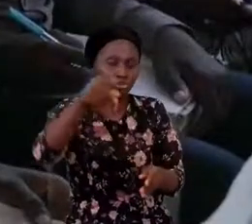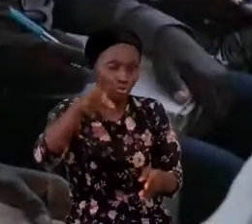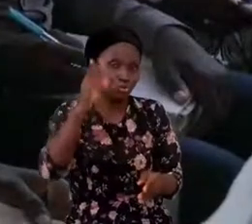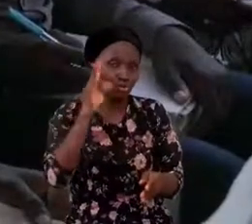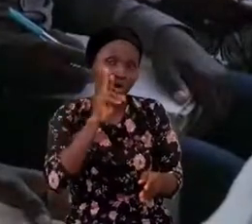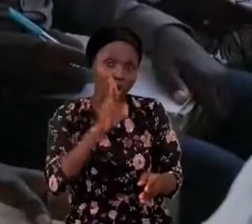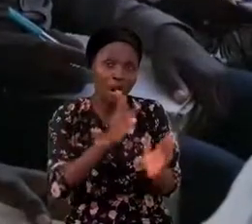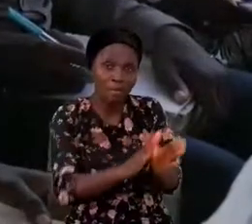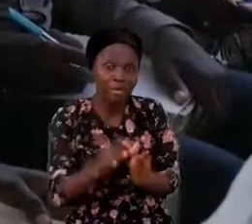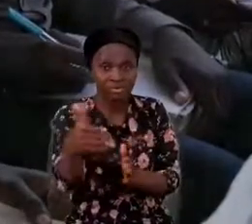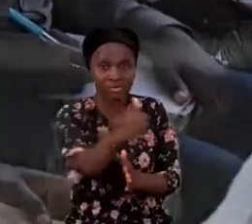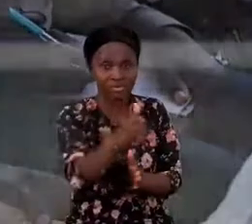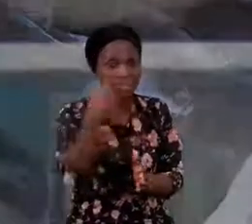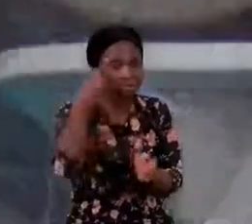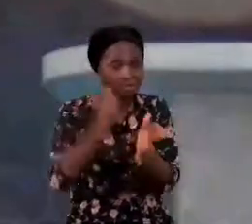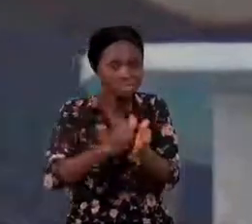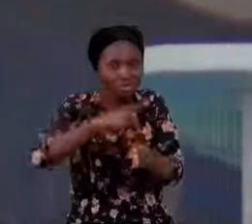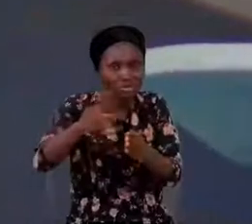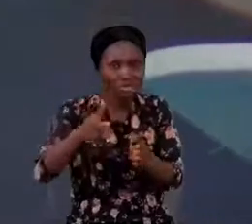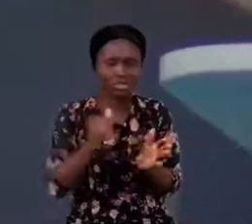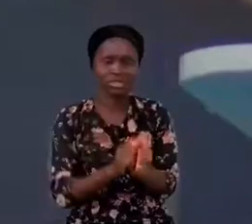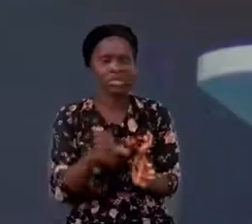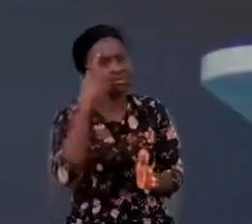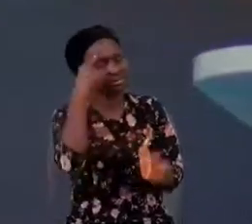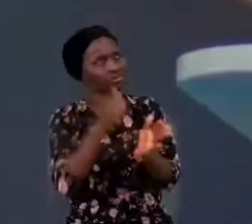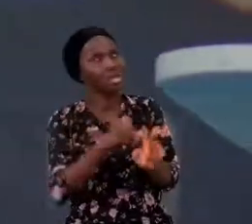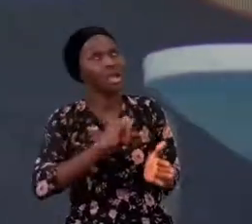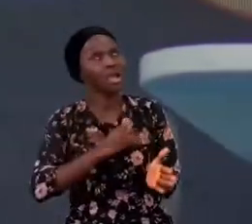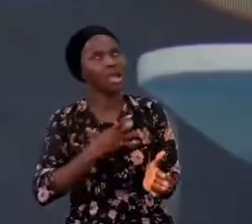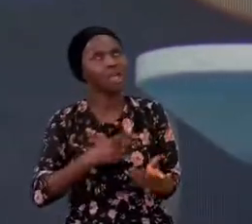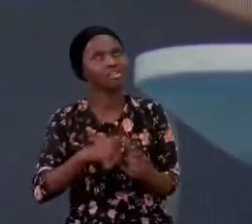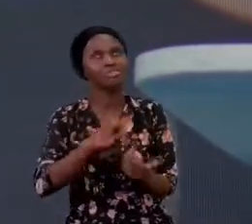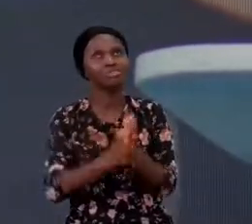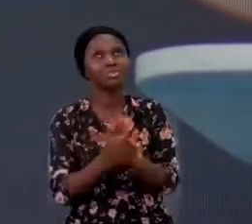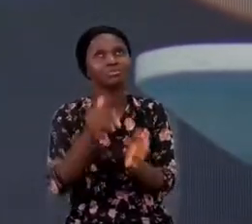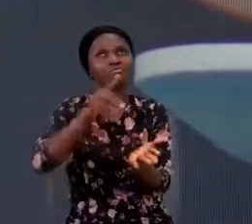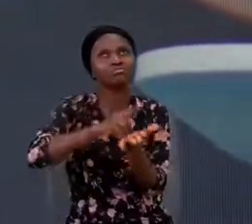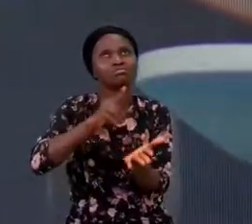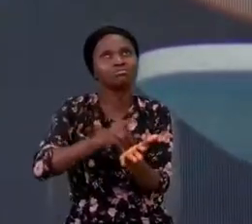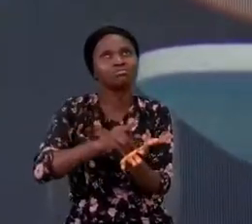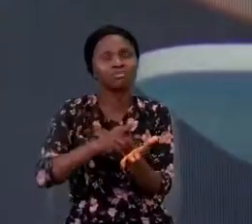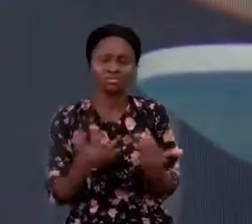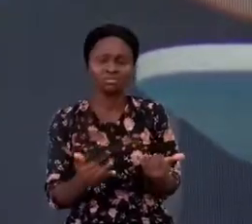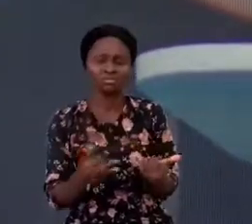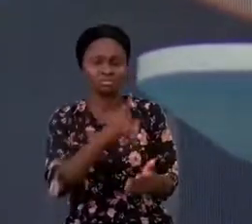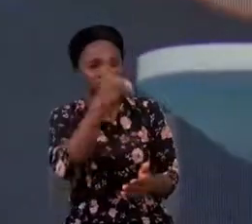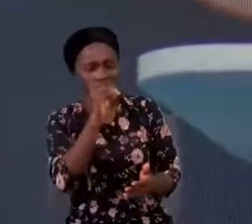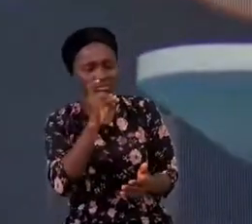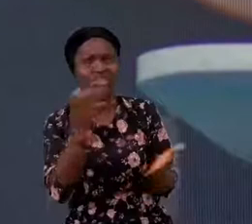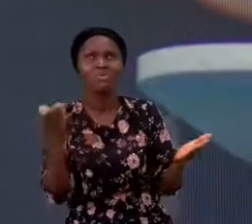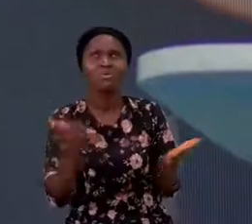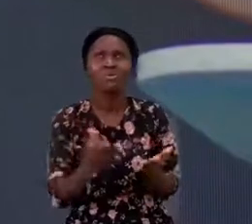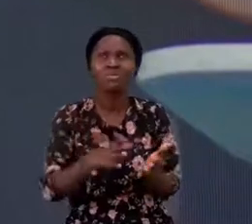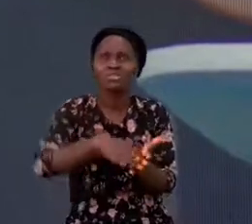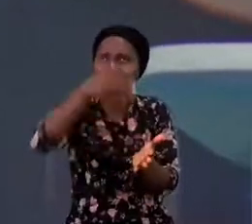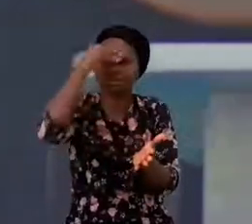De quoi aurais-je besoin? Quelle que soit la profession que tu veux exercer, mentionne pour toi. Je veux être ceci. De quoi ai-je